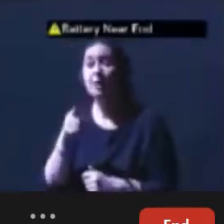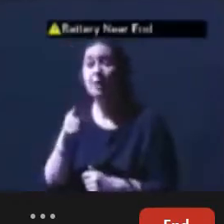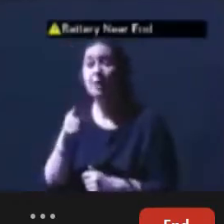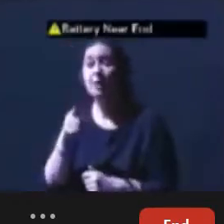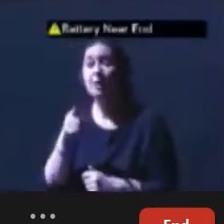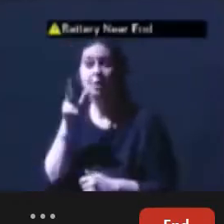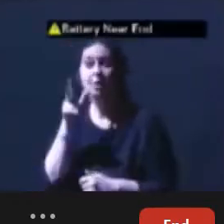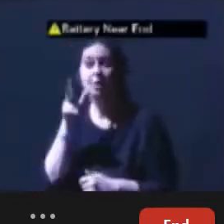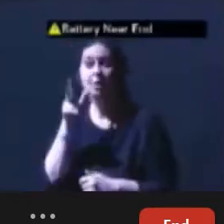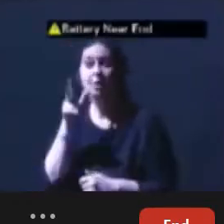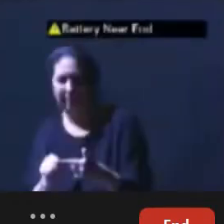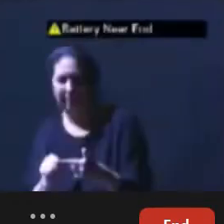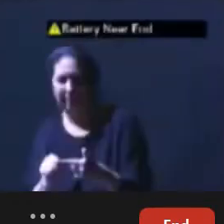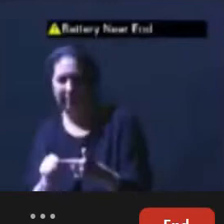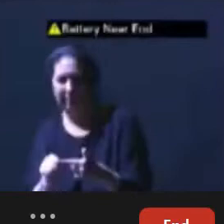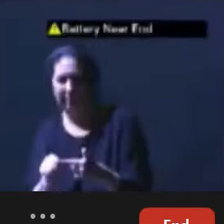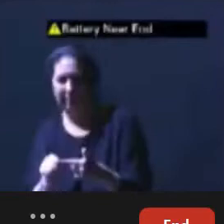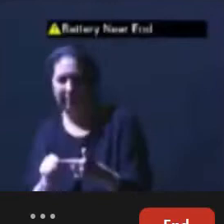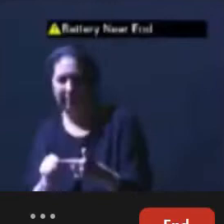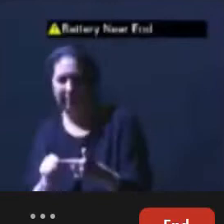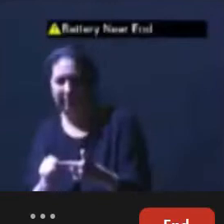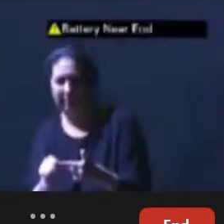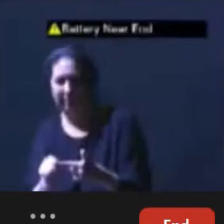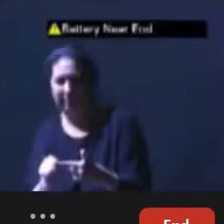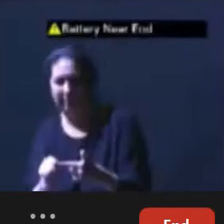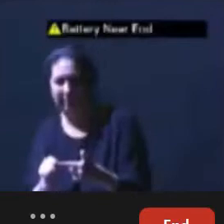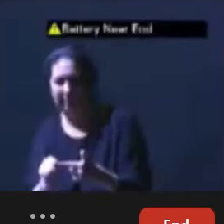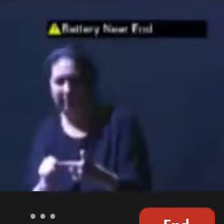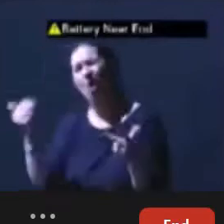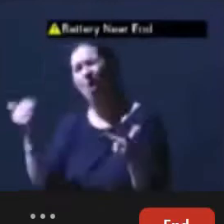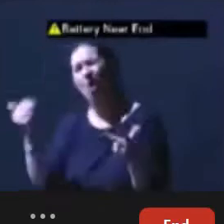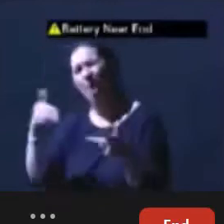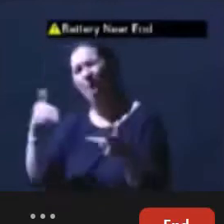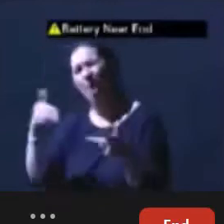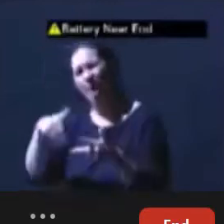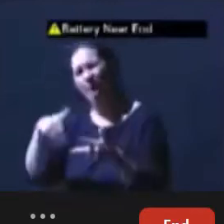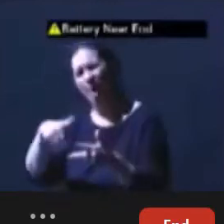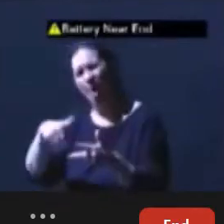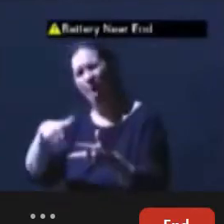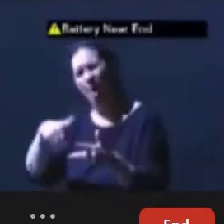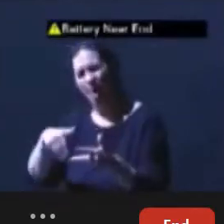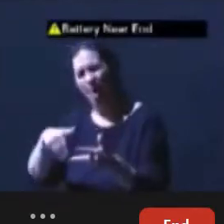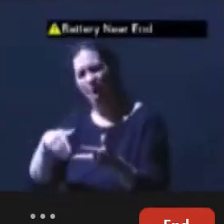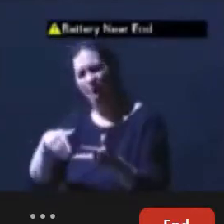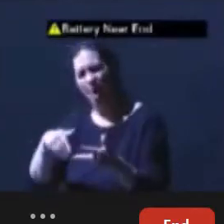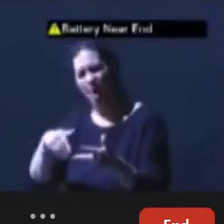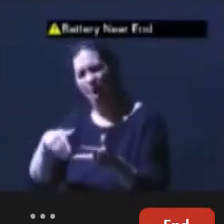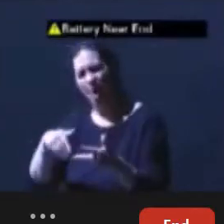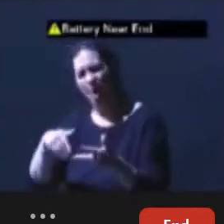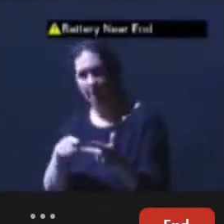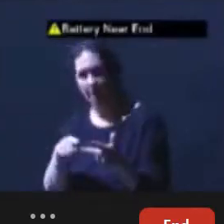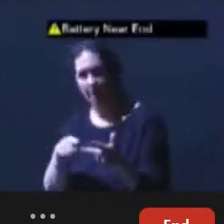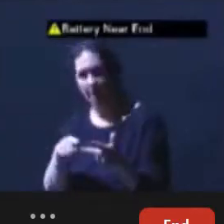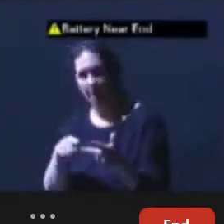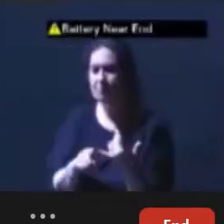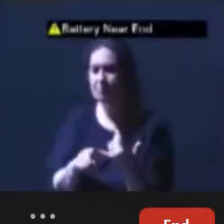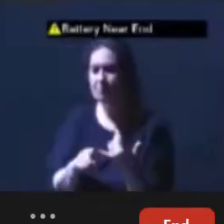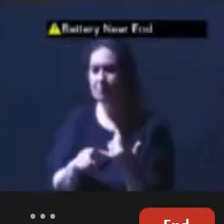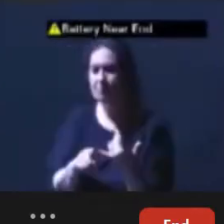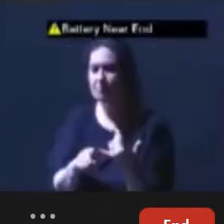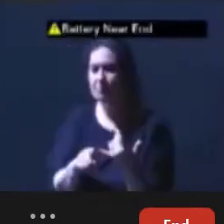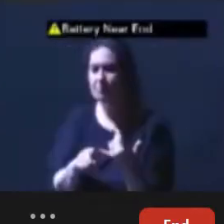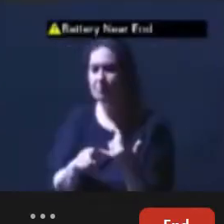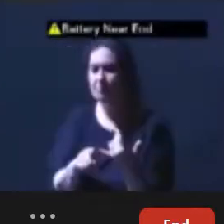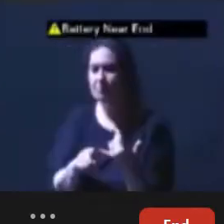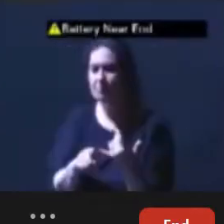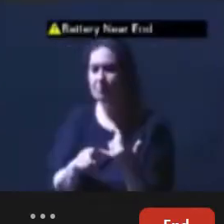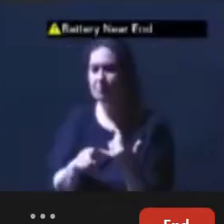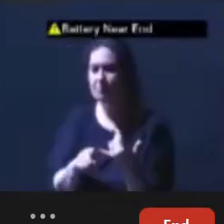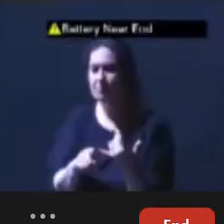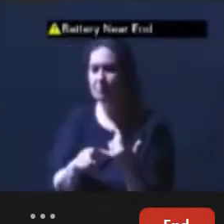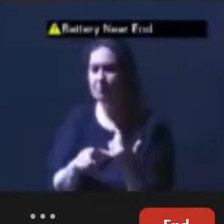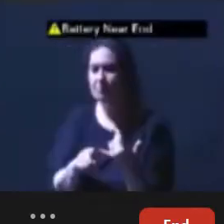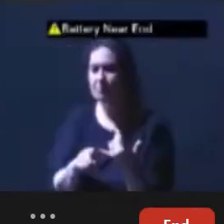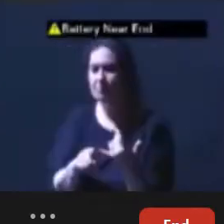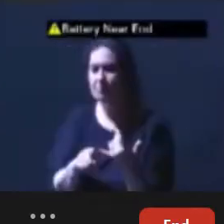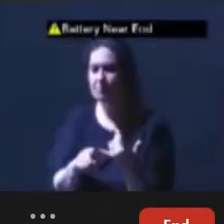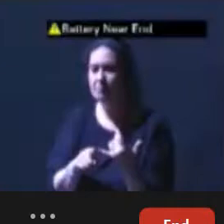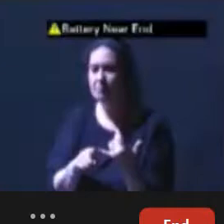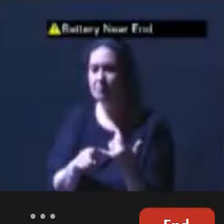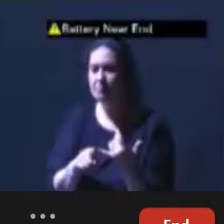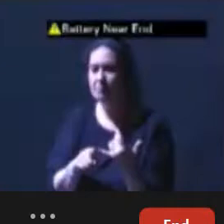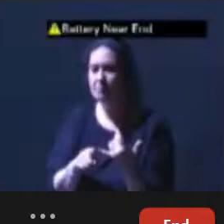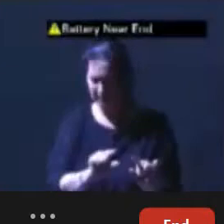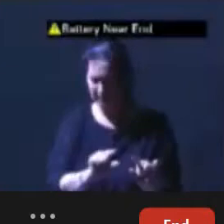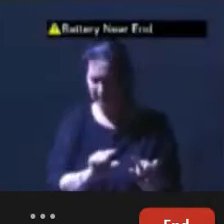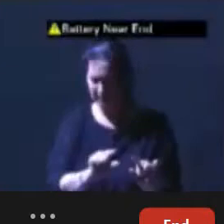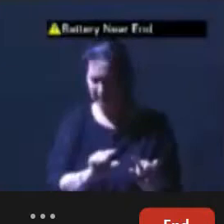Và tiếp theo thì là để đi câu lạc bộ rồi đi rồi dùng cho cả buổi đêm nữa. Đấy, thì tóm lại là có nhiều loại, 5 loại nước hoa khác nhau